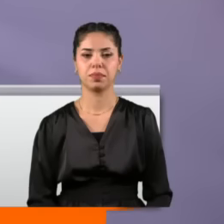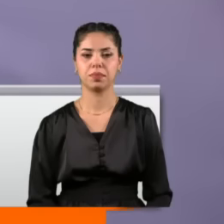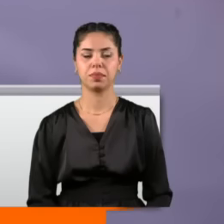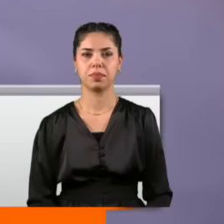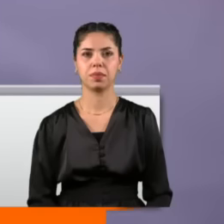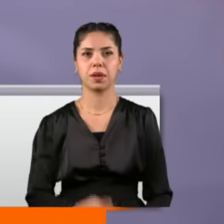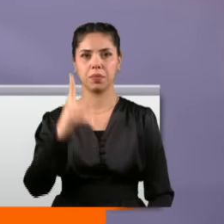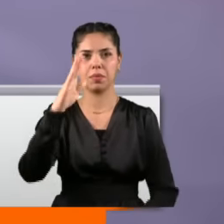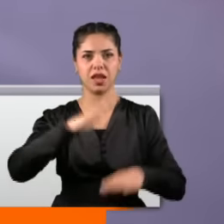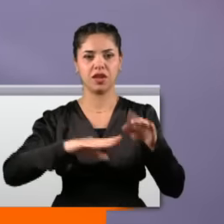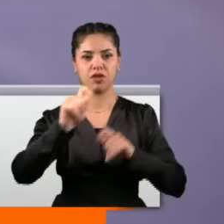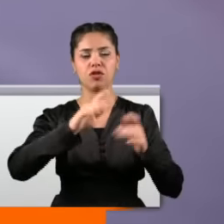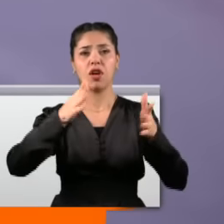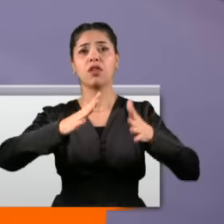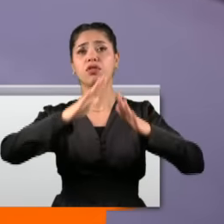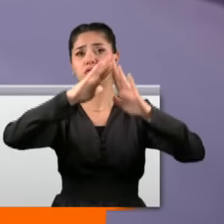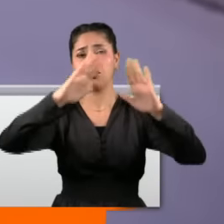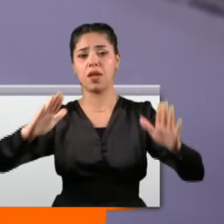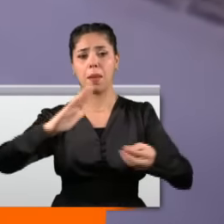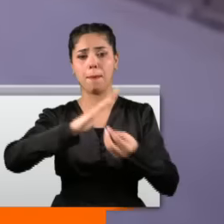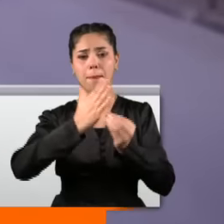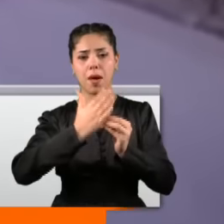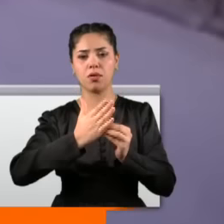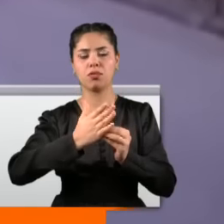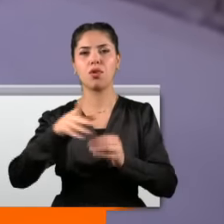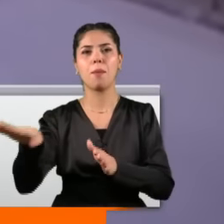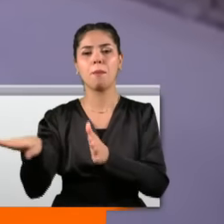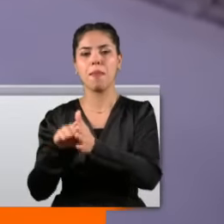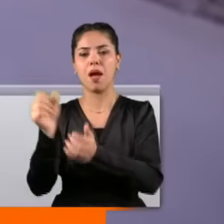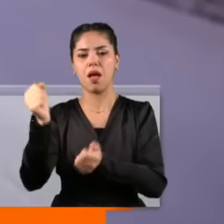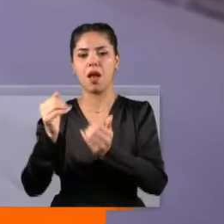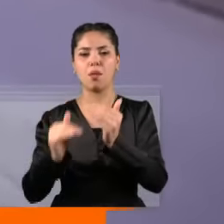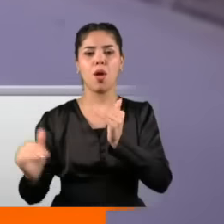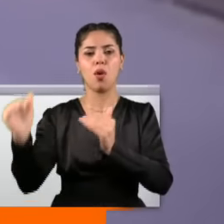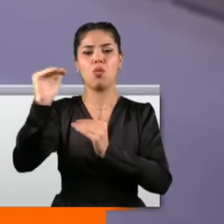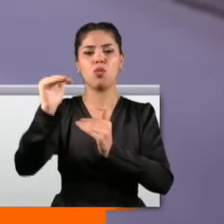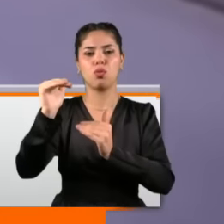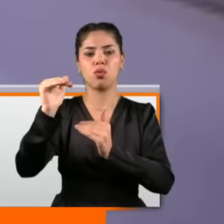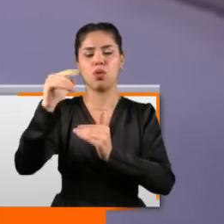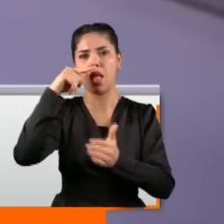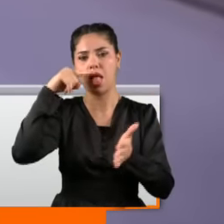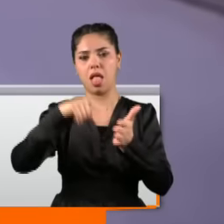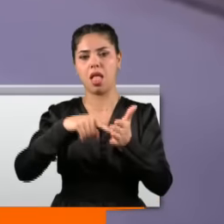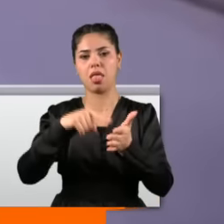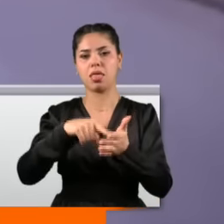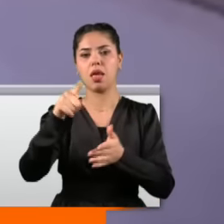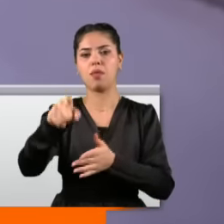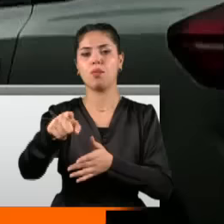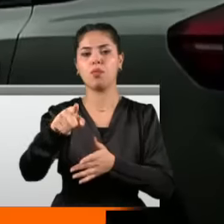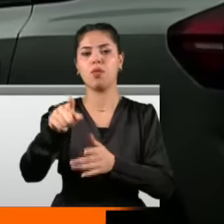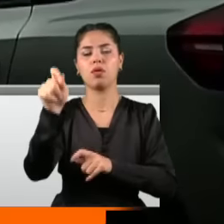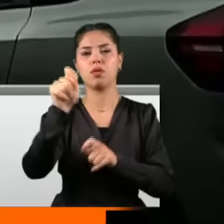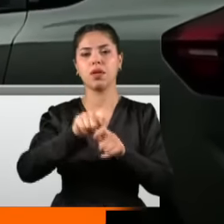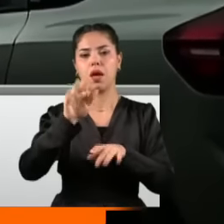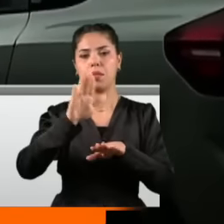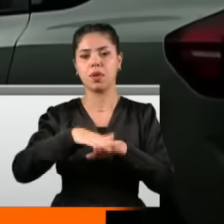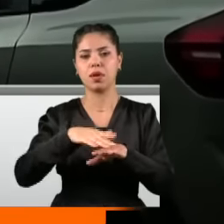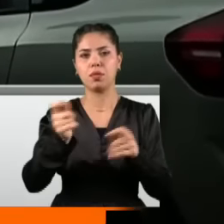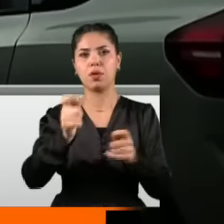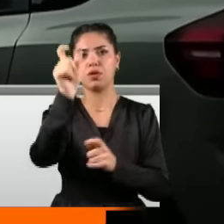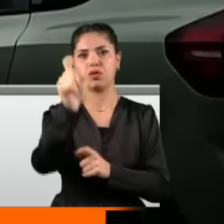Bir inşaatın çatısından kopan parça park halindeki aracın tavanına böyle saplandı. Parçanın koptuğu binada tadilat yapan bir de